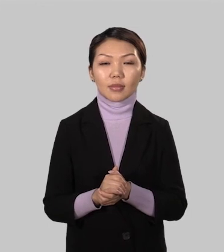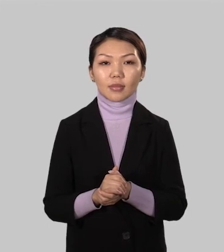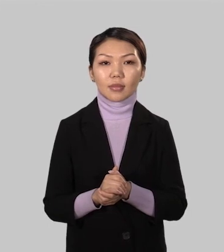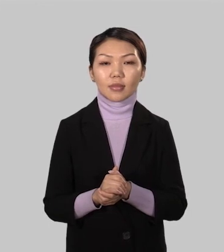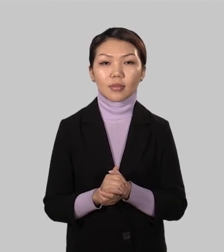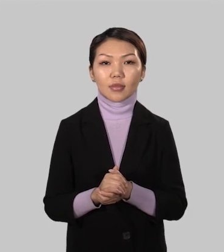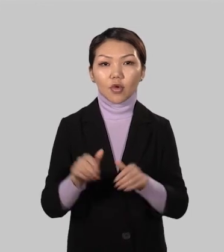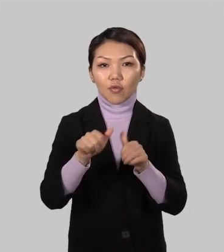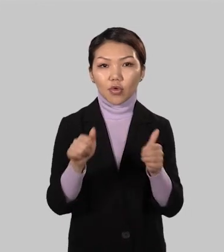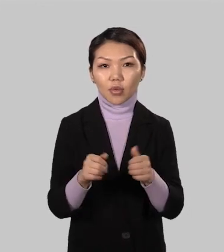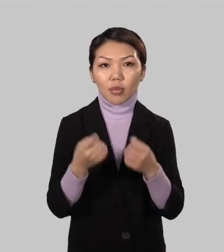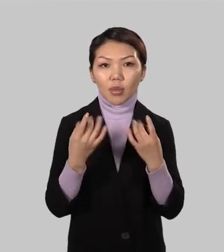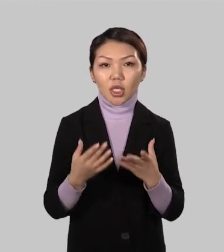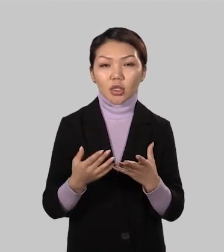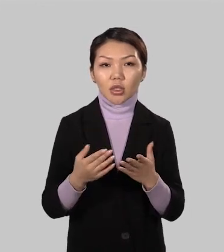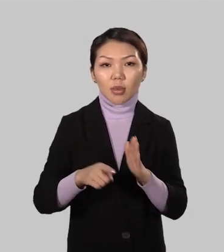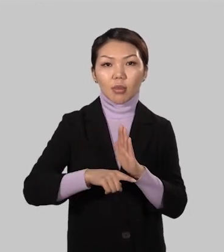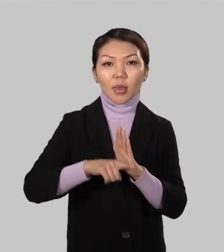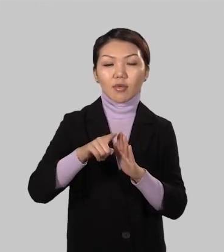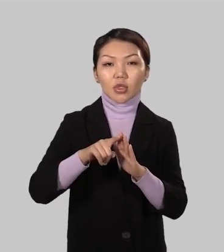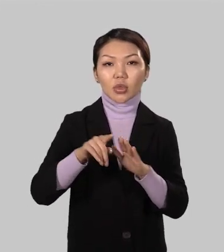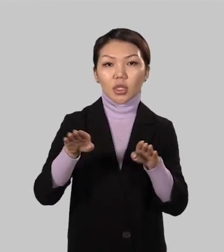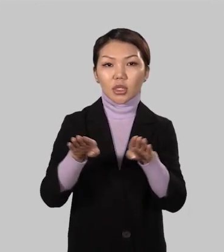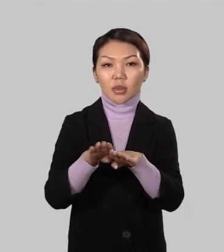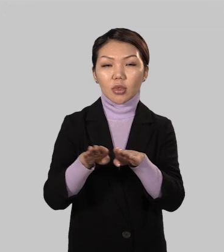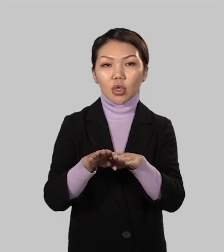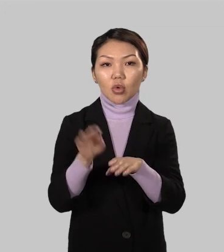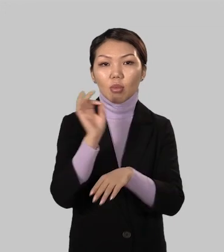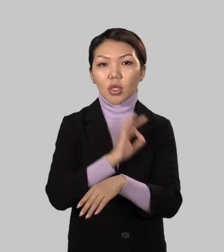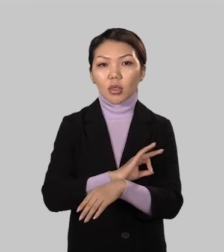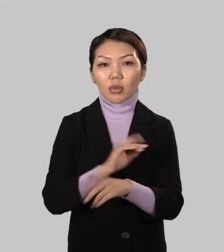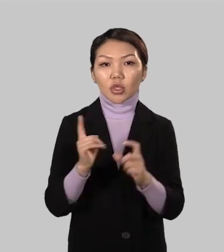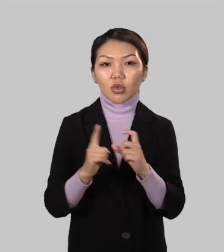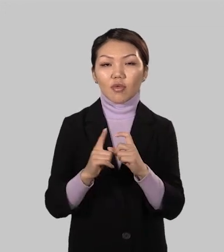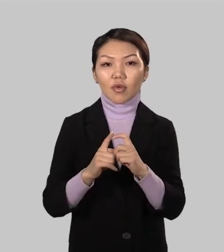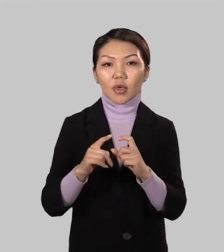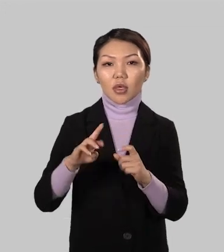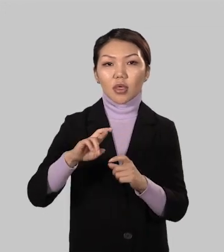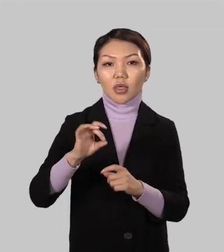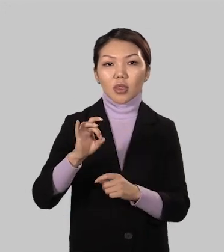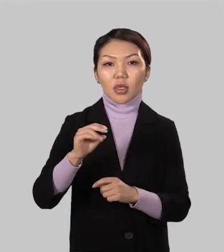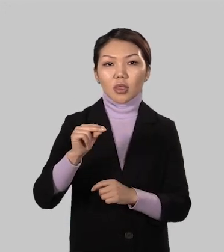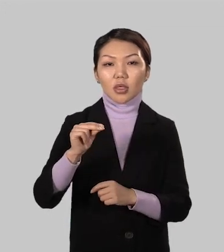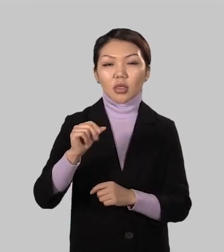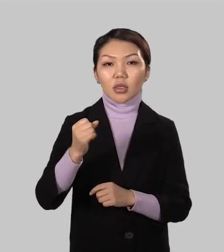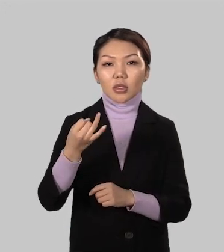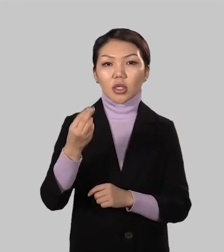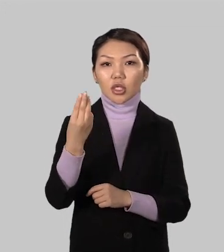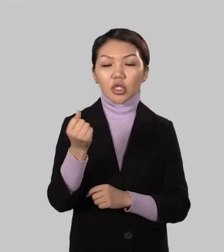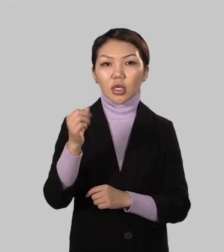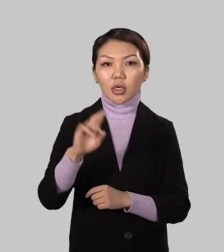в форме простой превосходной степени употреблено слово ярчайшая